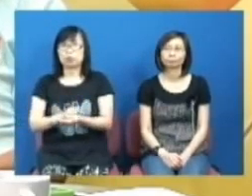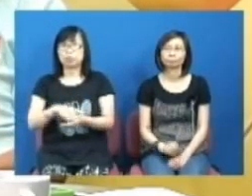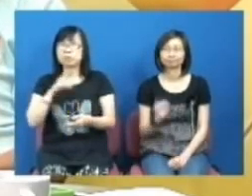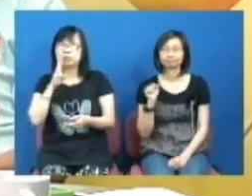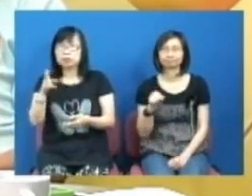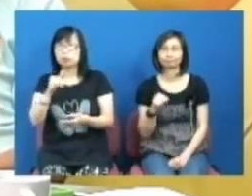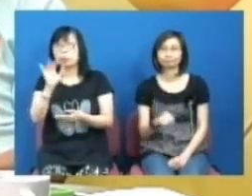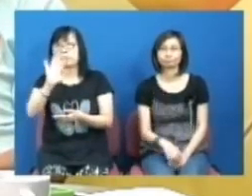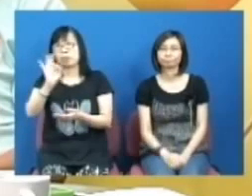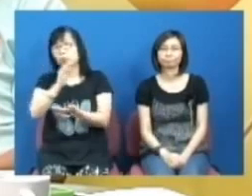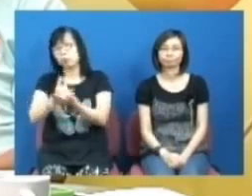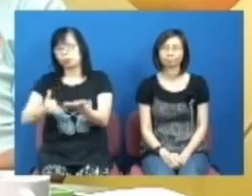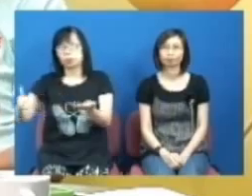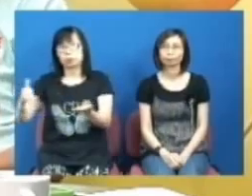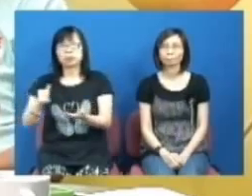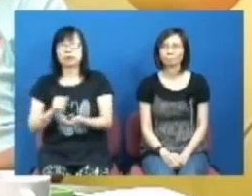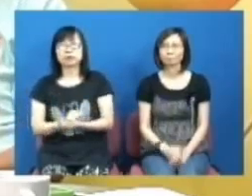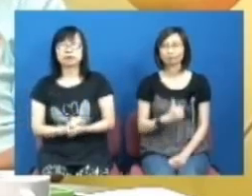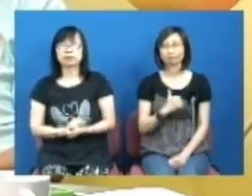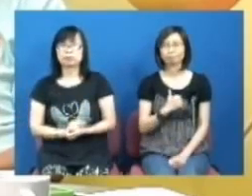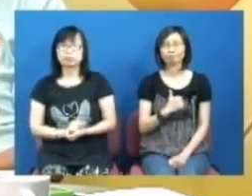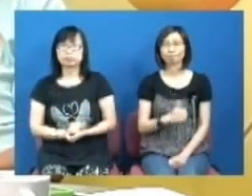了，是不是？